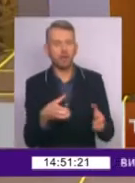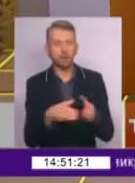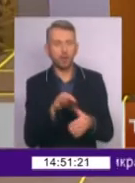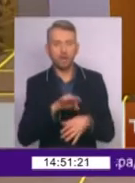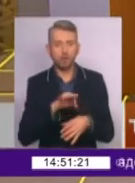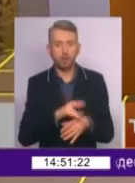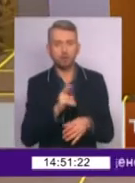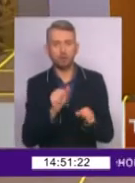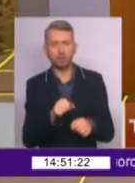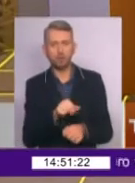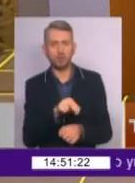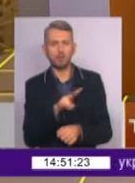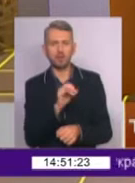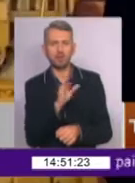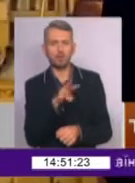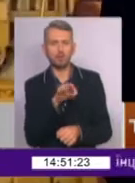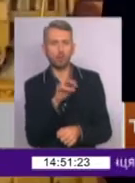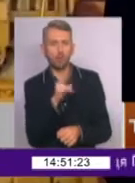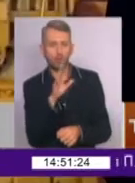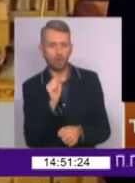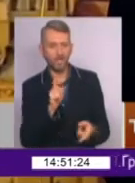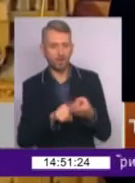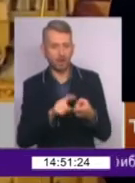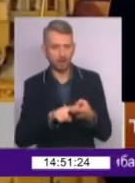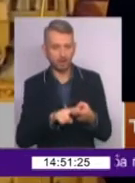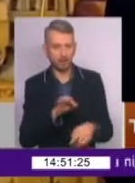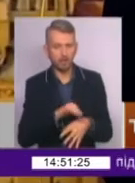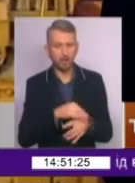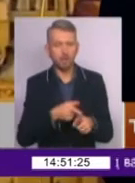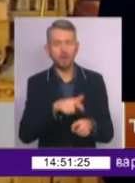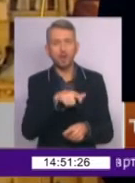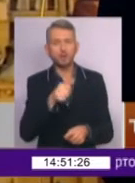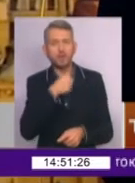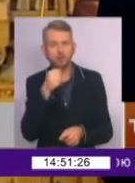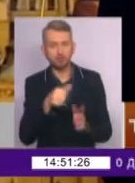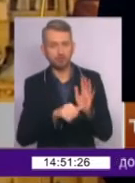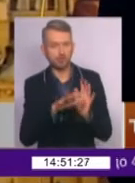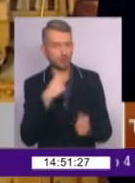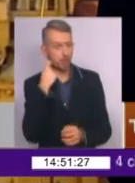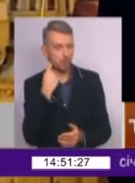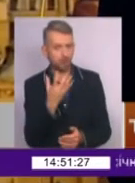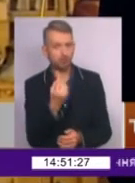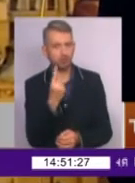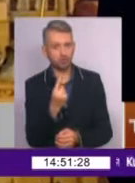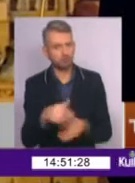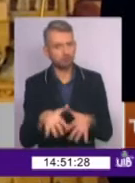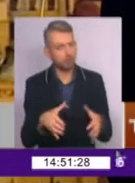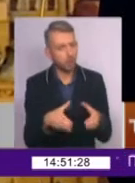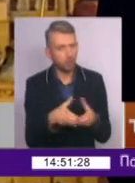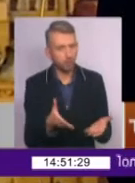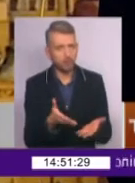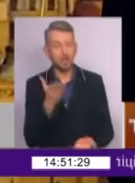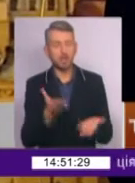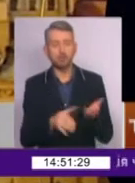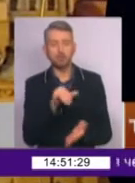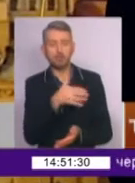хворих, які можуть на пневмококову інфекцію хворіти в важкій формі, це люди старше 65 років. Ще одна уразлива група. І тому, якщо